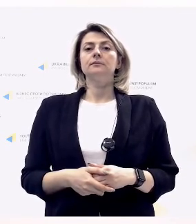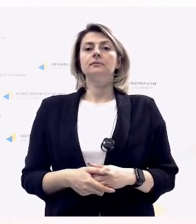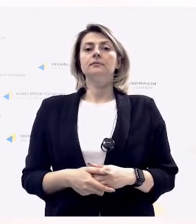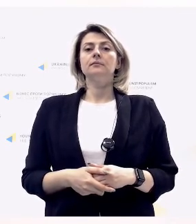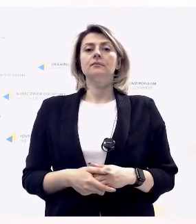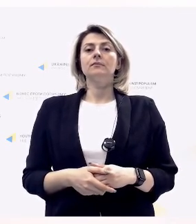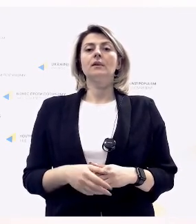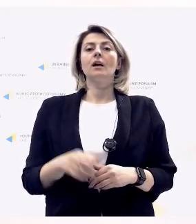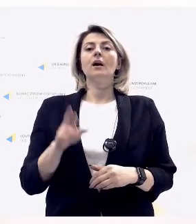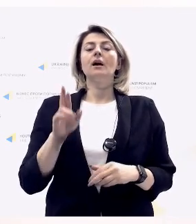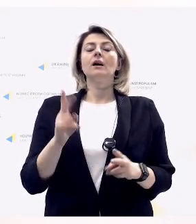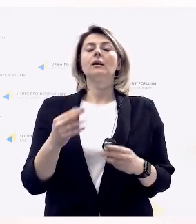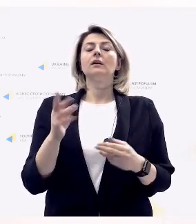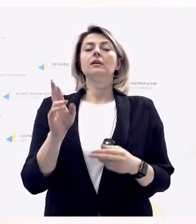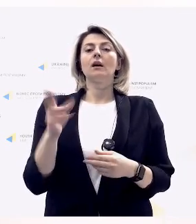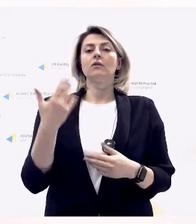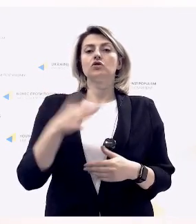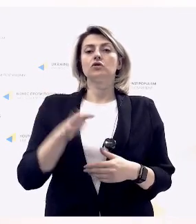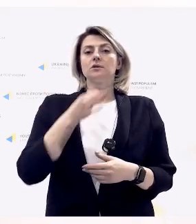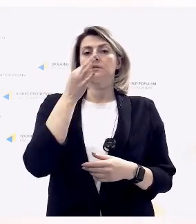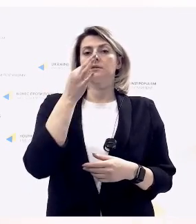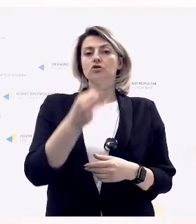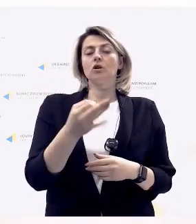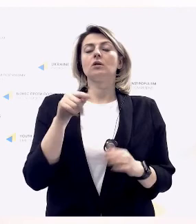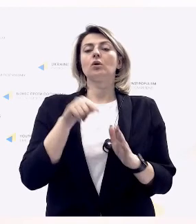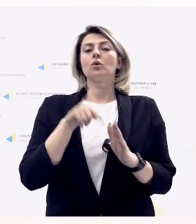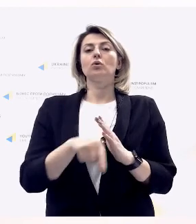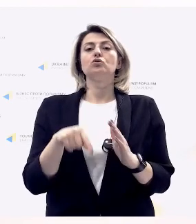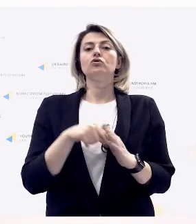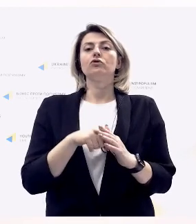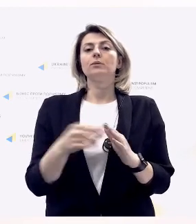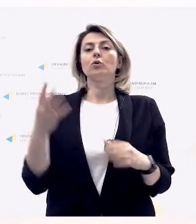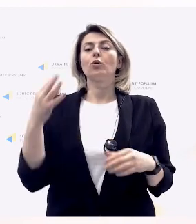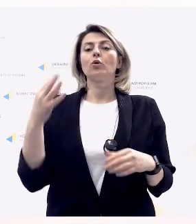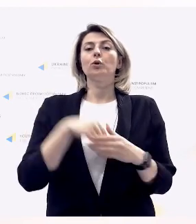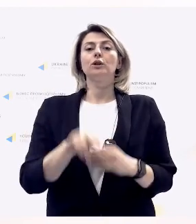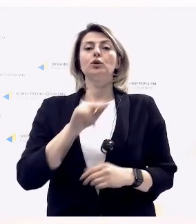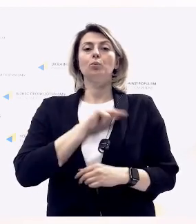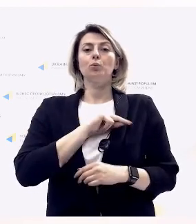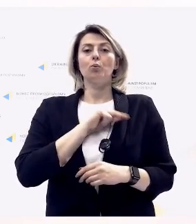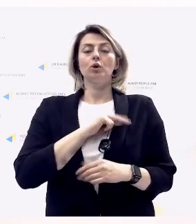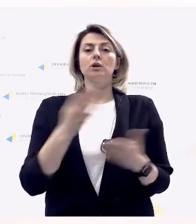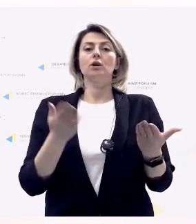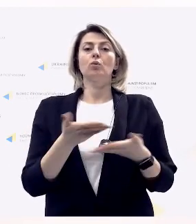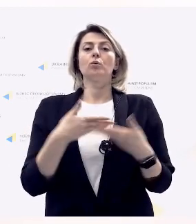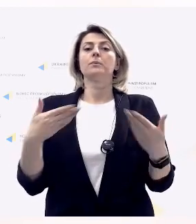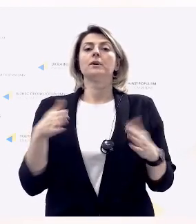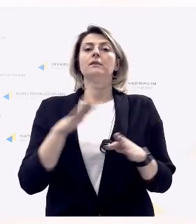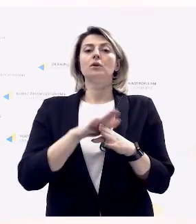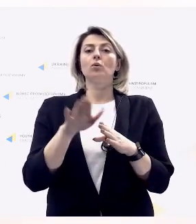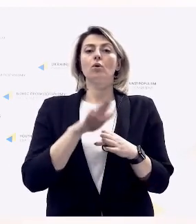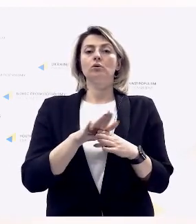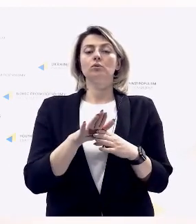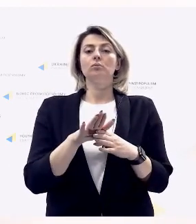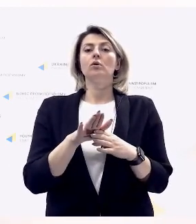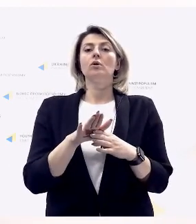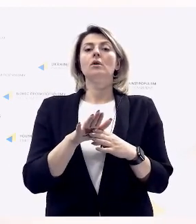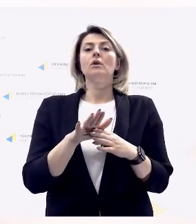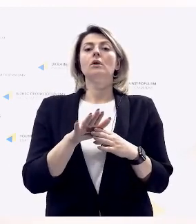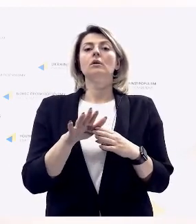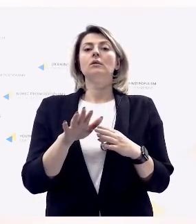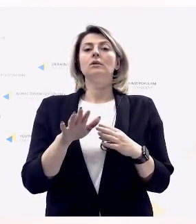Як я вже зазначав, ключовим компонентом роботи, яку ми виконуємо,